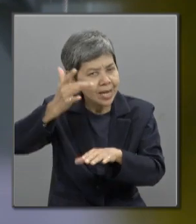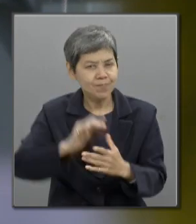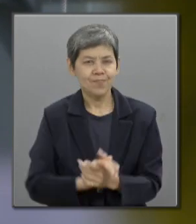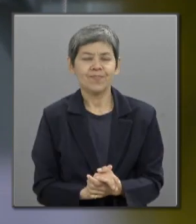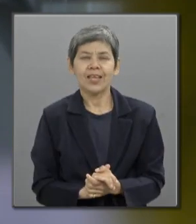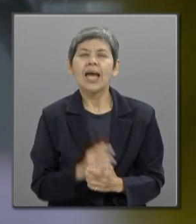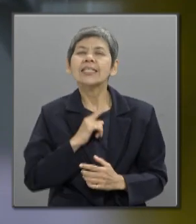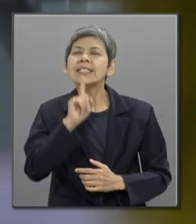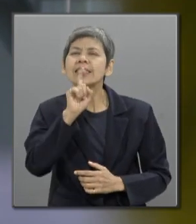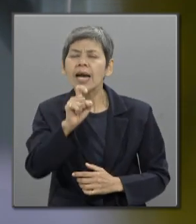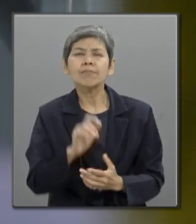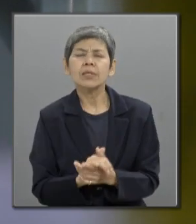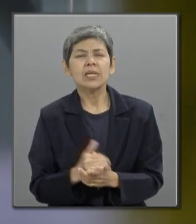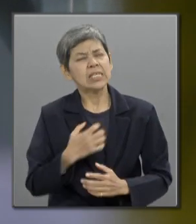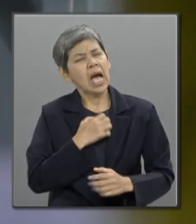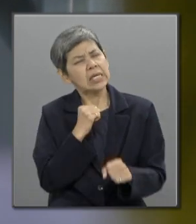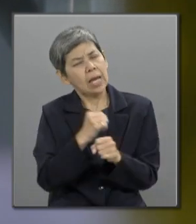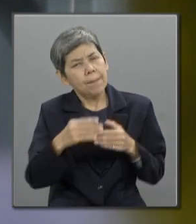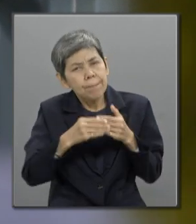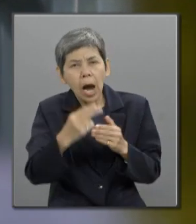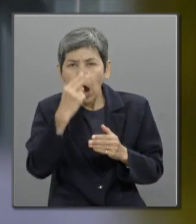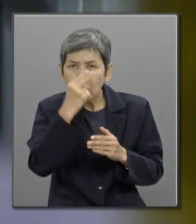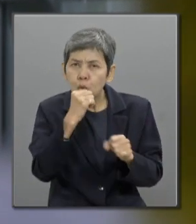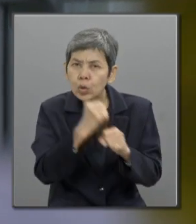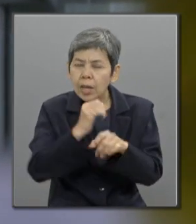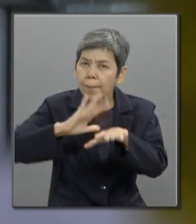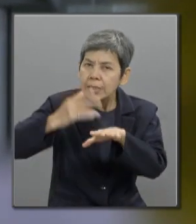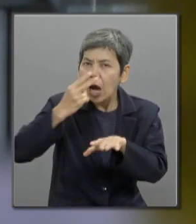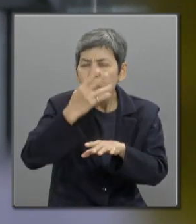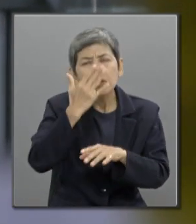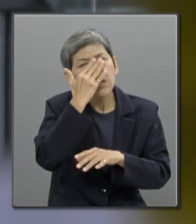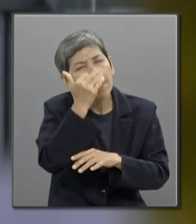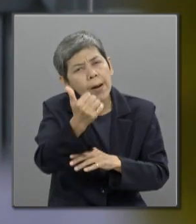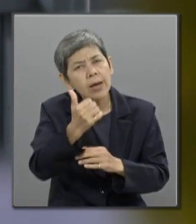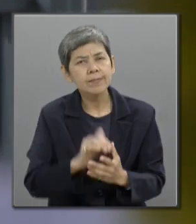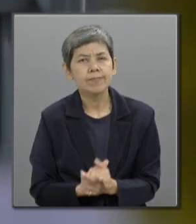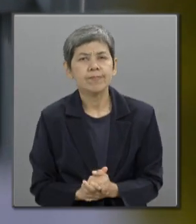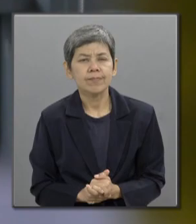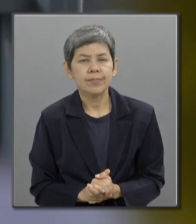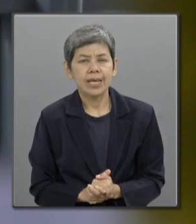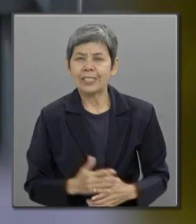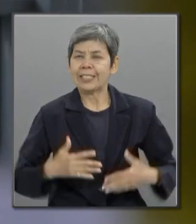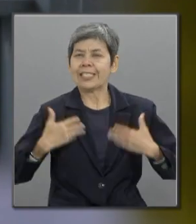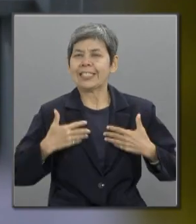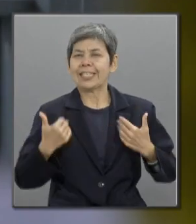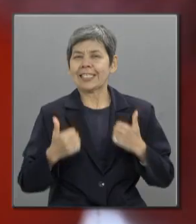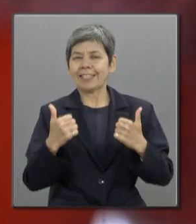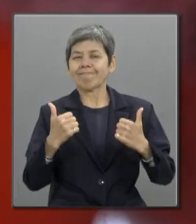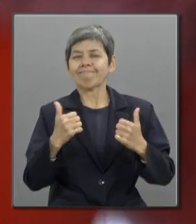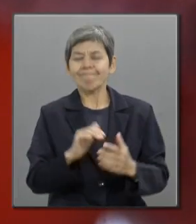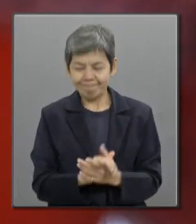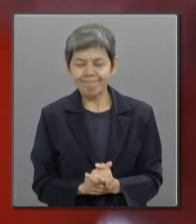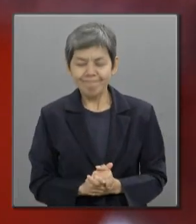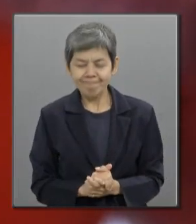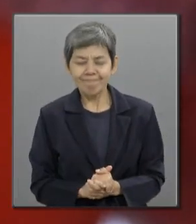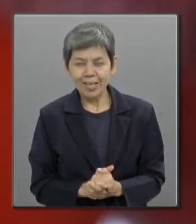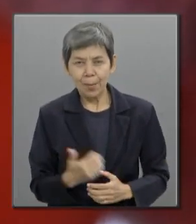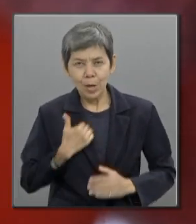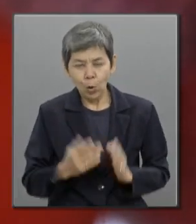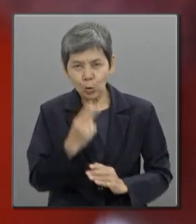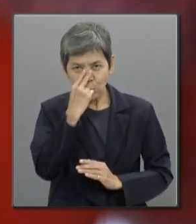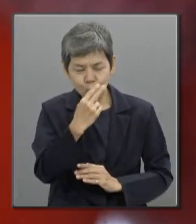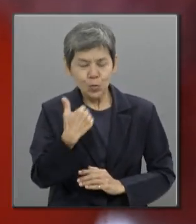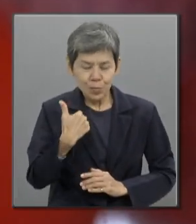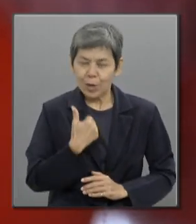คุณหมอคะทำไมคุณหมอถึงอยากจะพาคุณผู้ชมเข้าไปในป่าเพื่อไปเรียนรู้ธรรมชาติคะ ดีใจนะครับที่มีคน